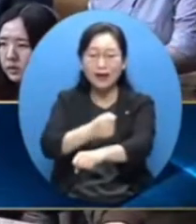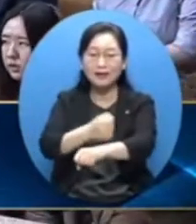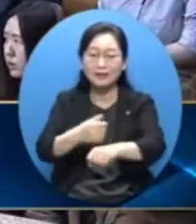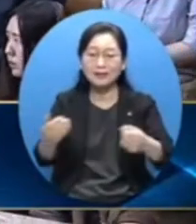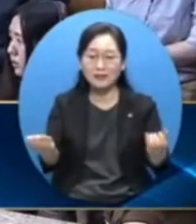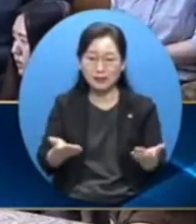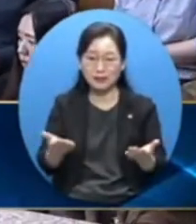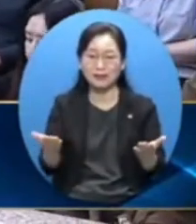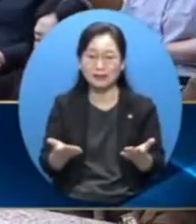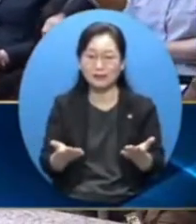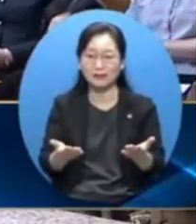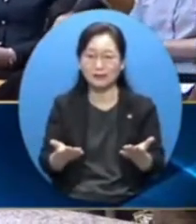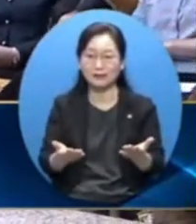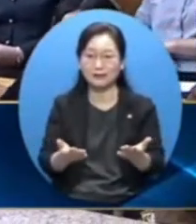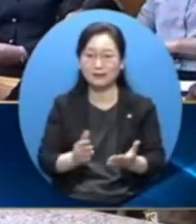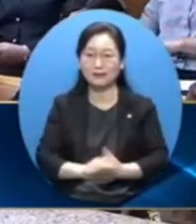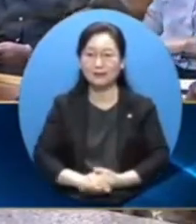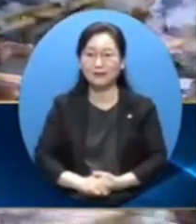일